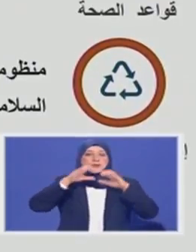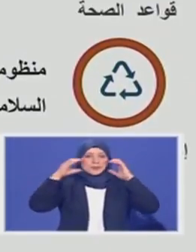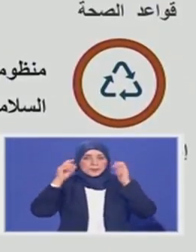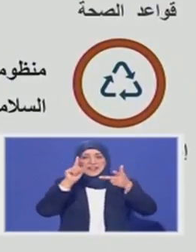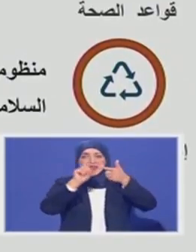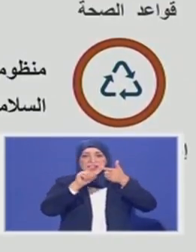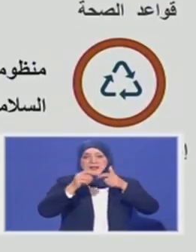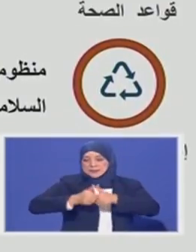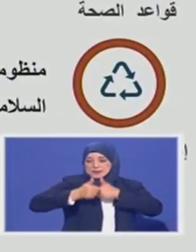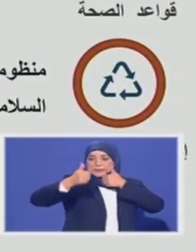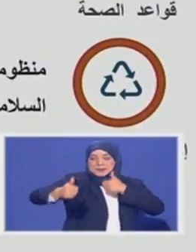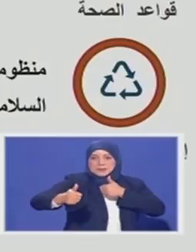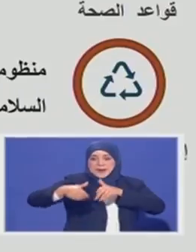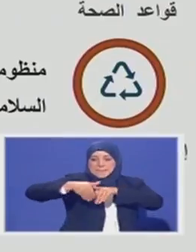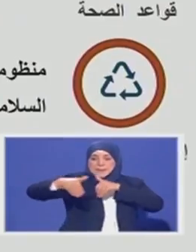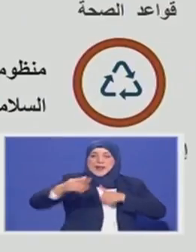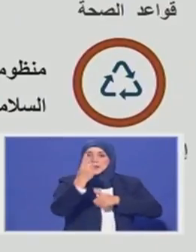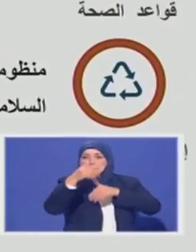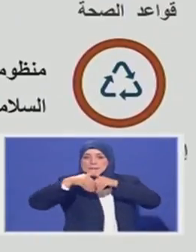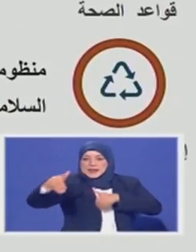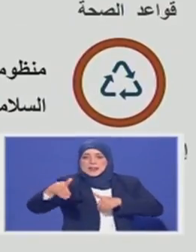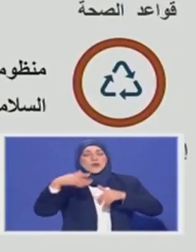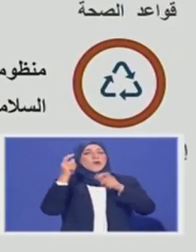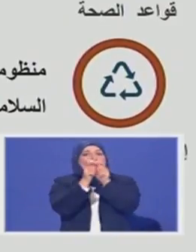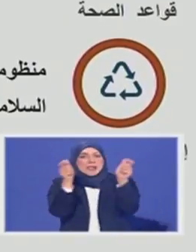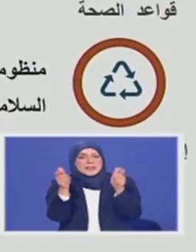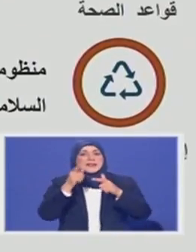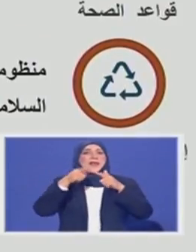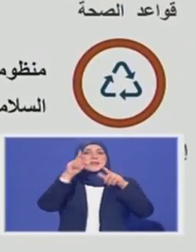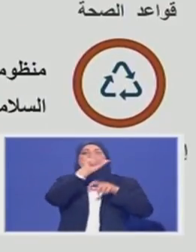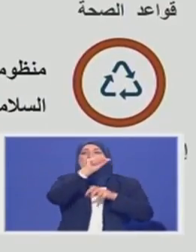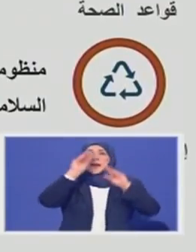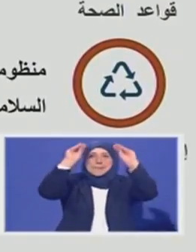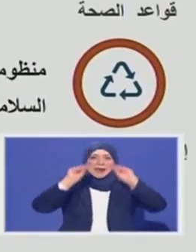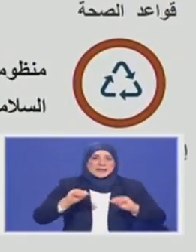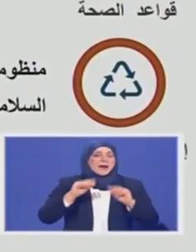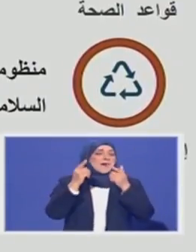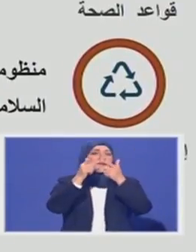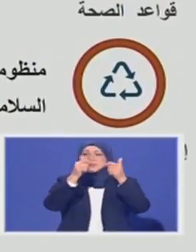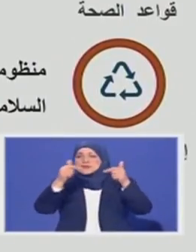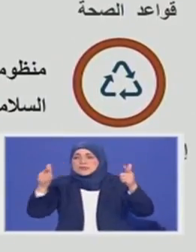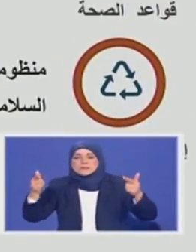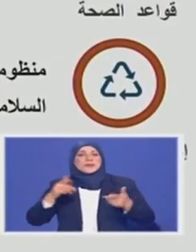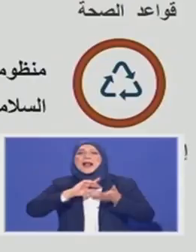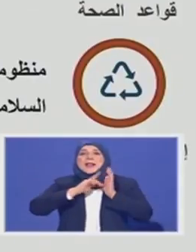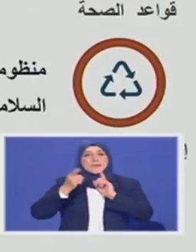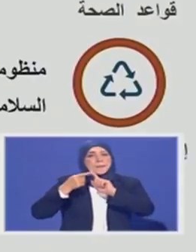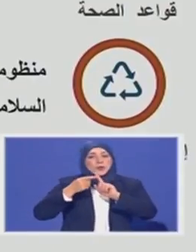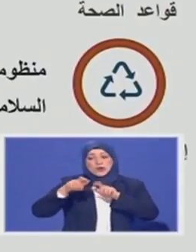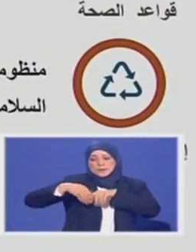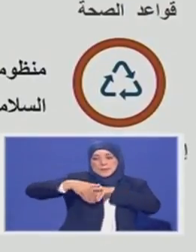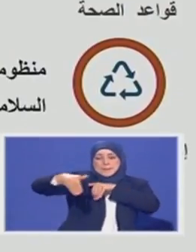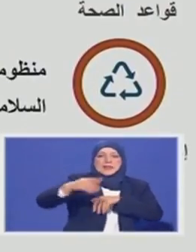التباعد الجسدي في المؤسسات، في المهن الصغرى، في المغازات، معناها هذم القواعد العامة